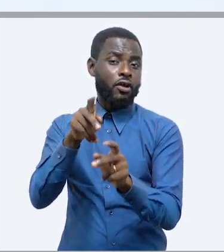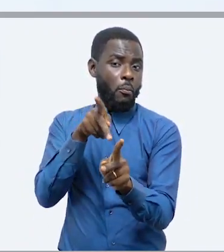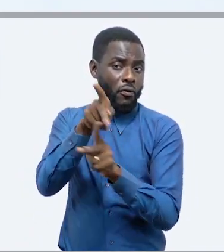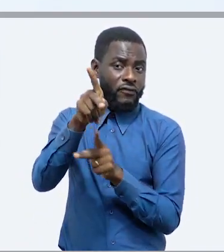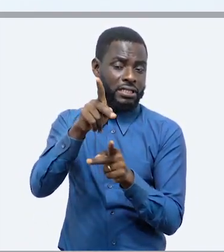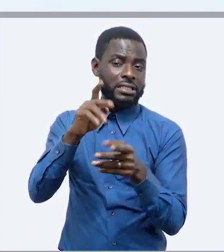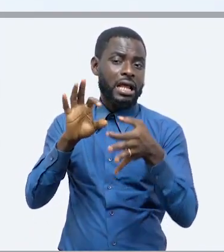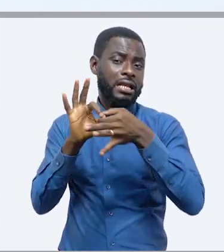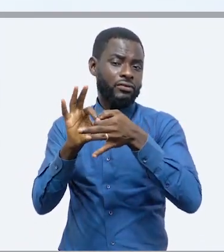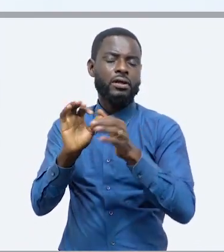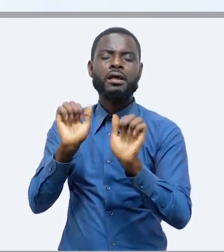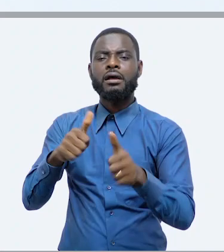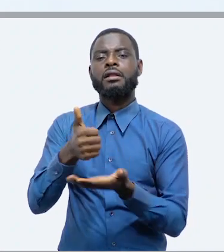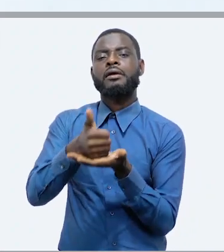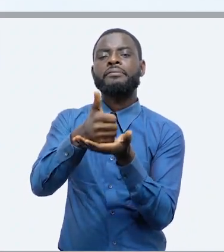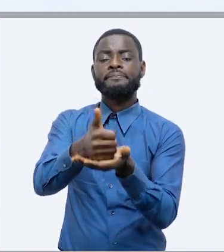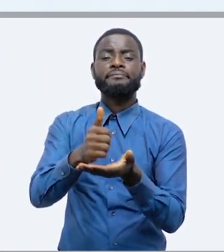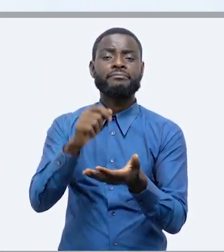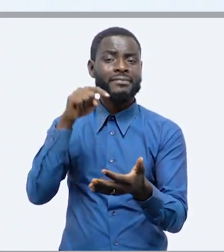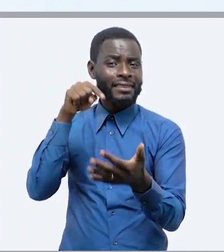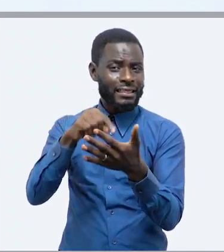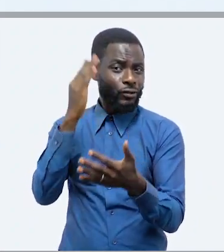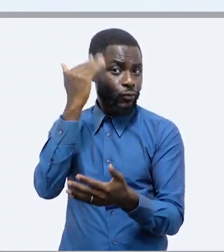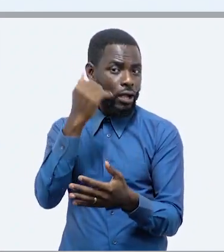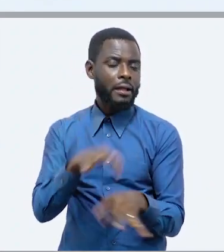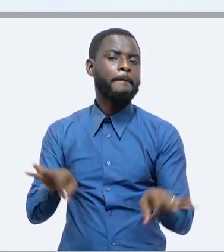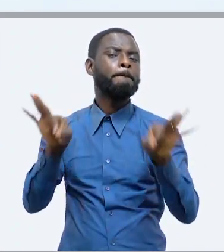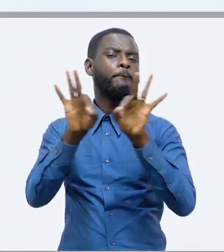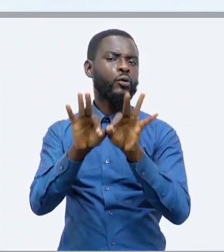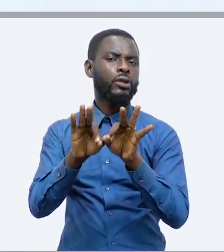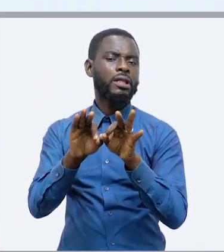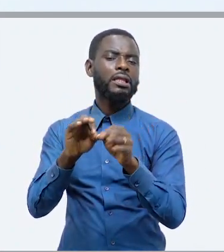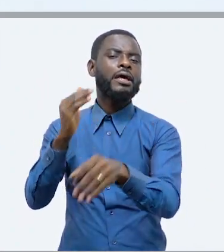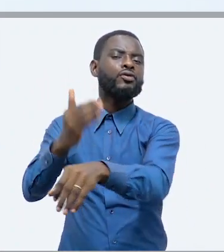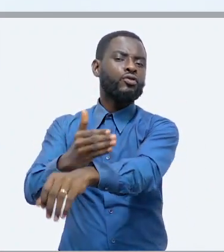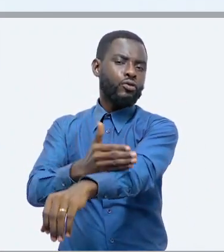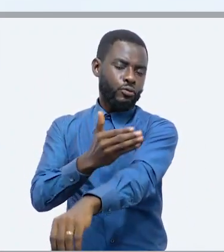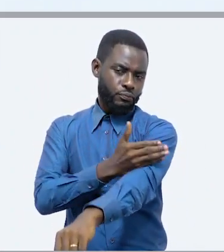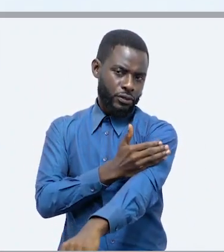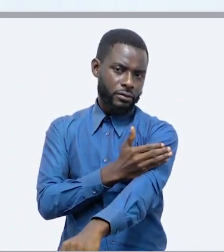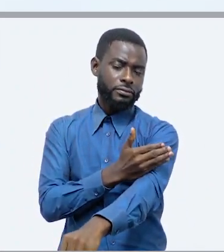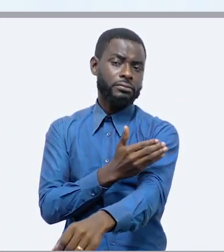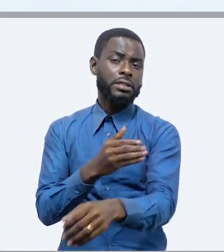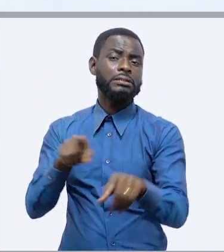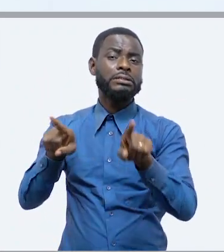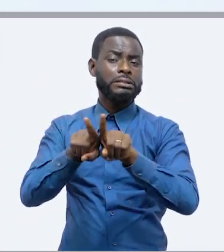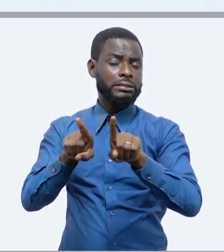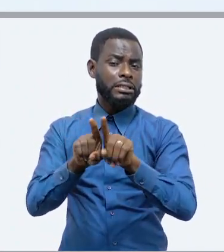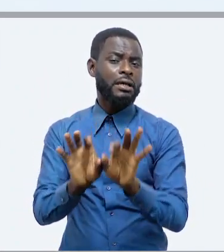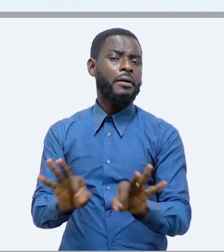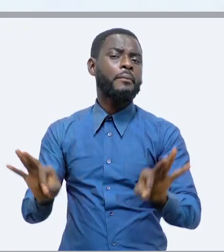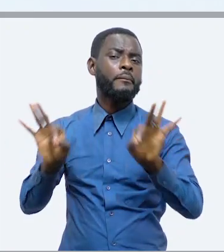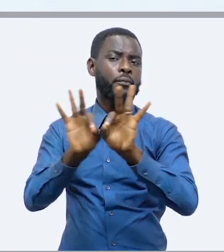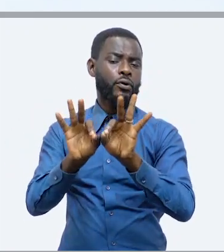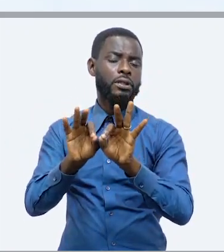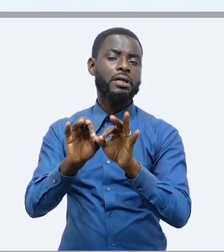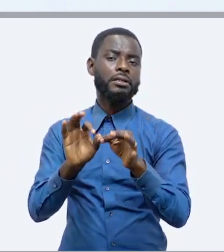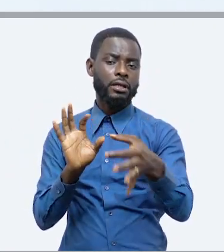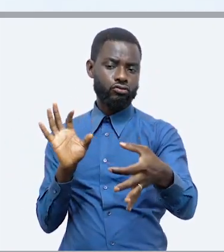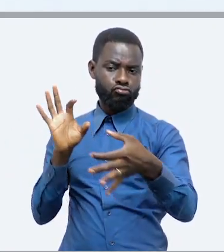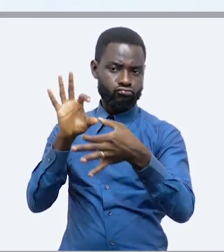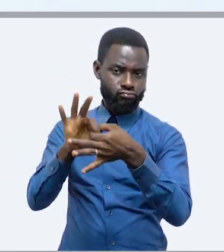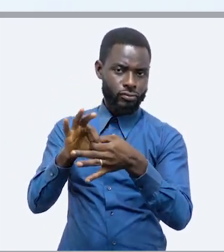Osu sumwe fe ni oyo, waba abotwe, ni waba chombu, noni ba ye ebua, noni ye ebua